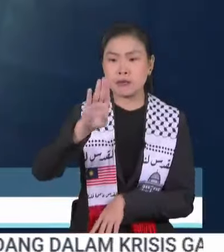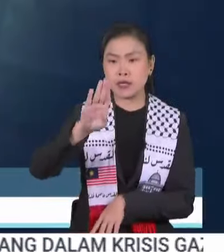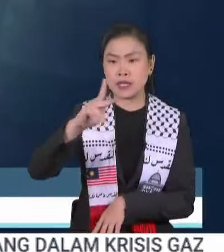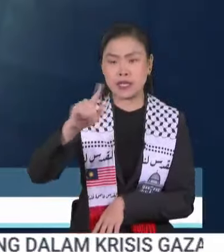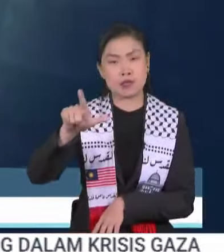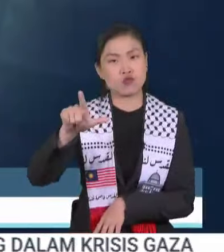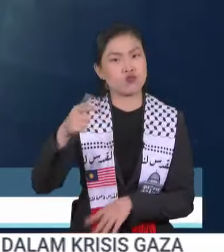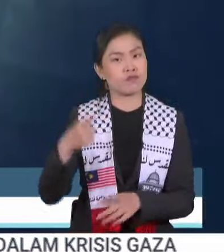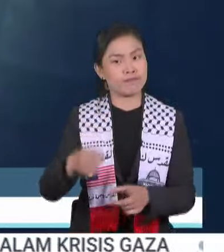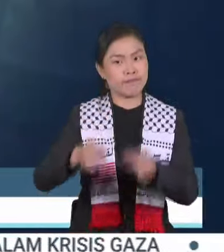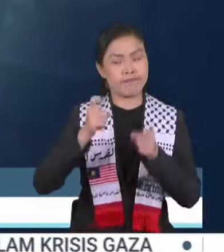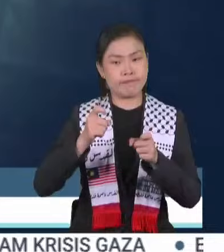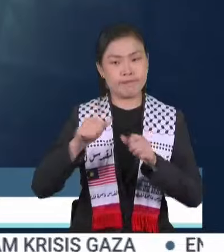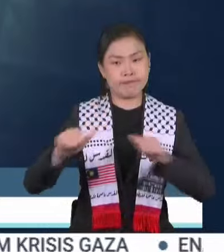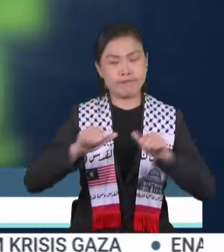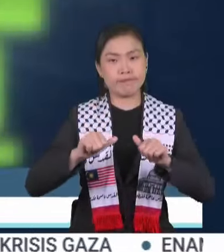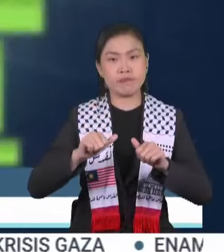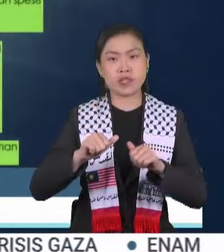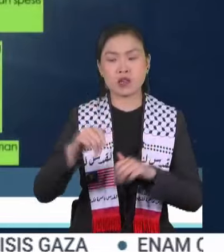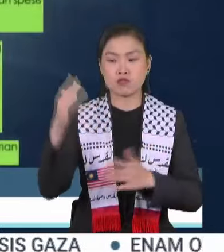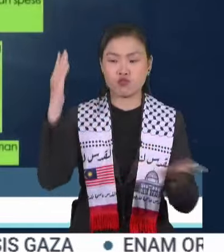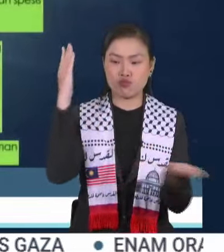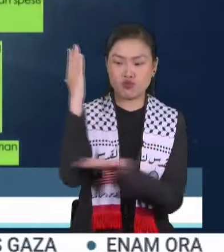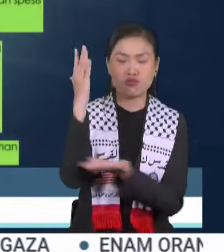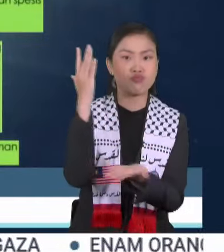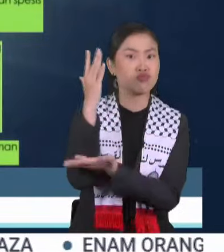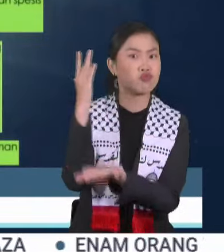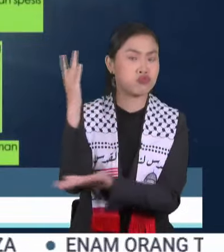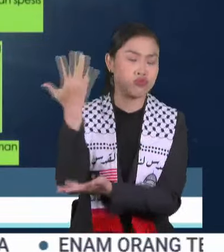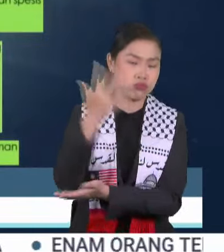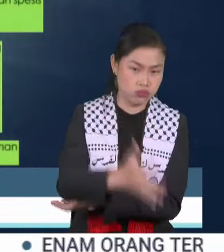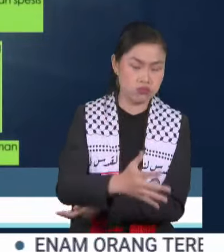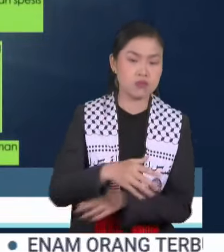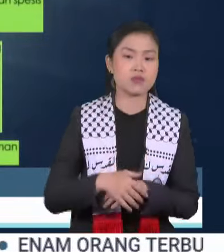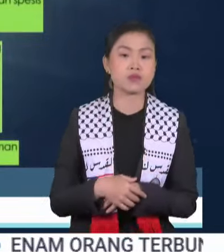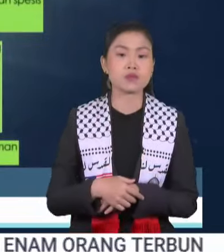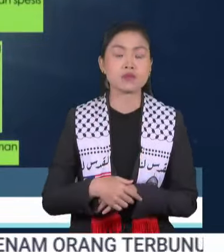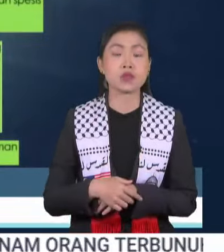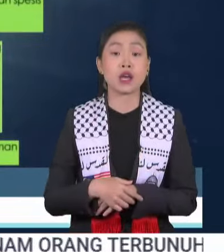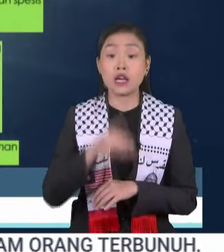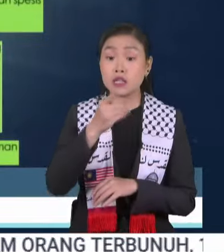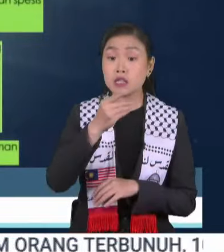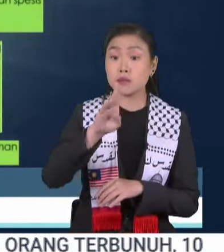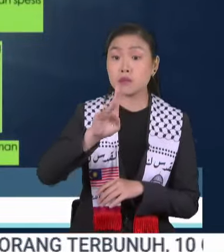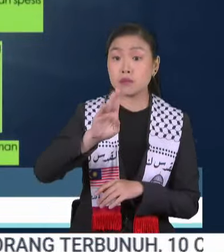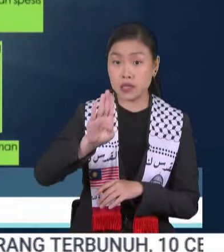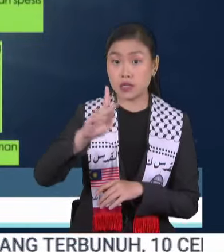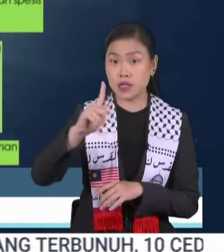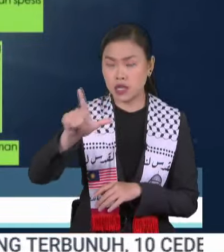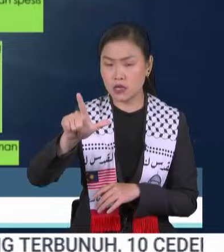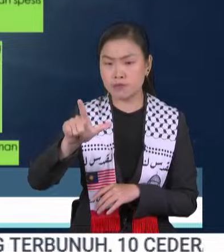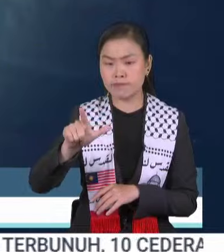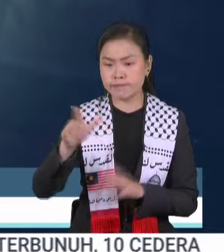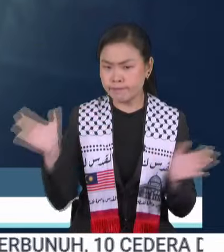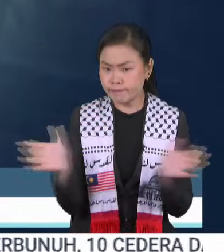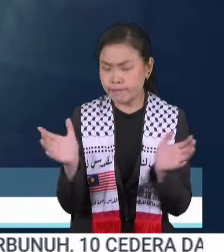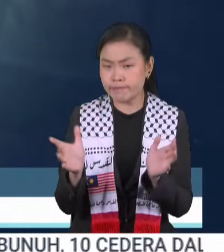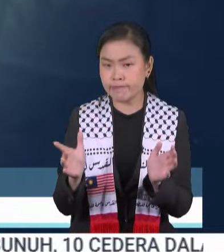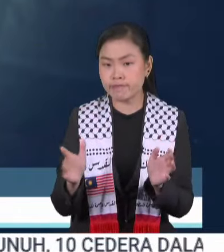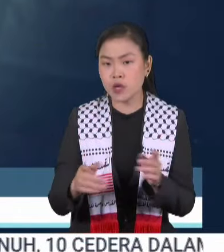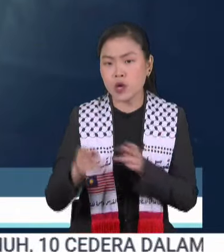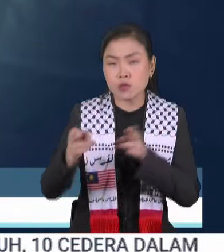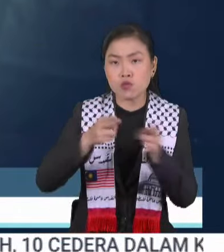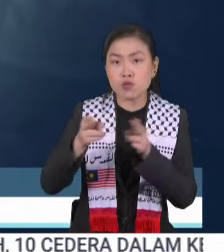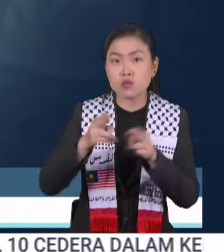menebang pokok-pokok yang berisiko tinggi. Pada masa sama, DBKL juga diarahkan menambah baik pelan pengurusan pokok rendang